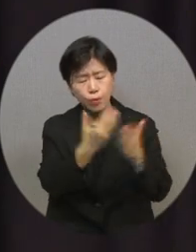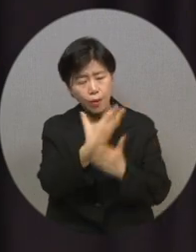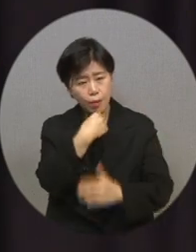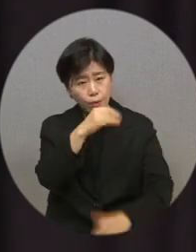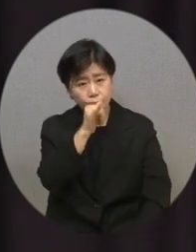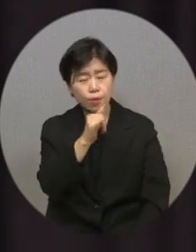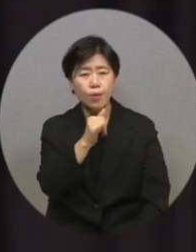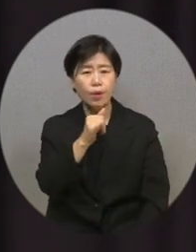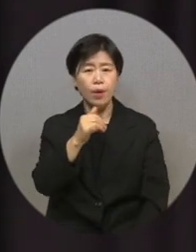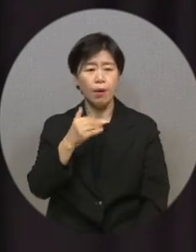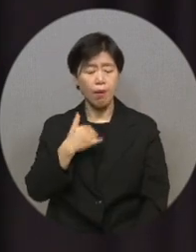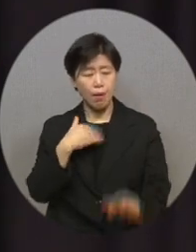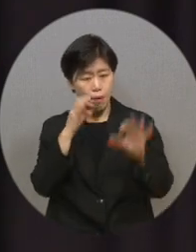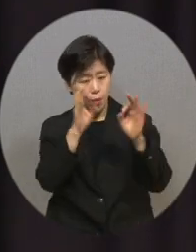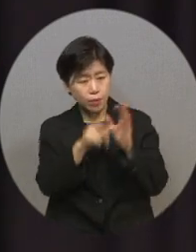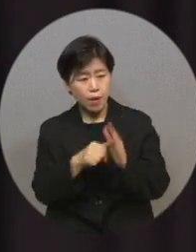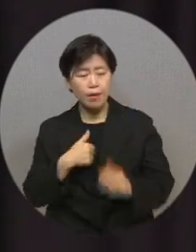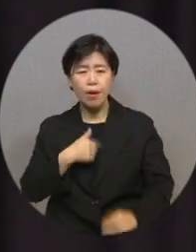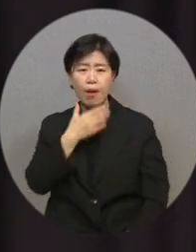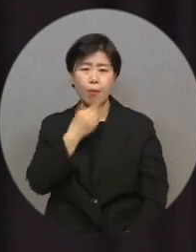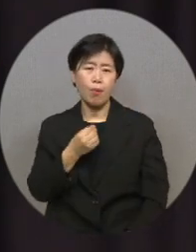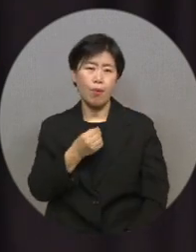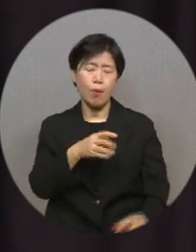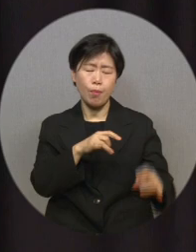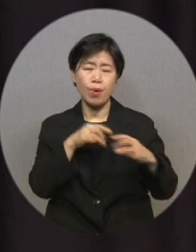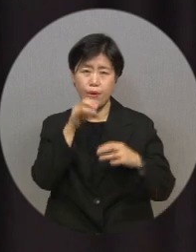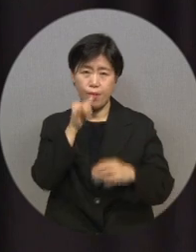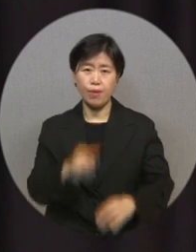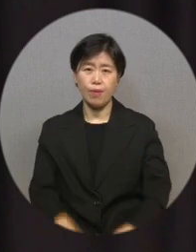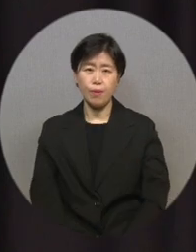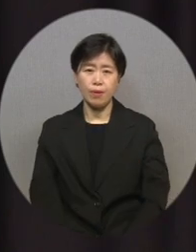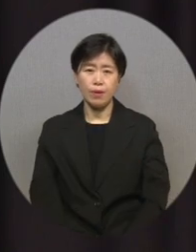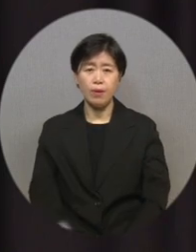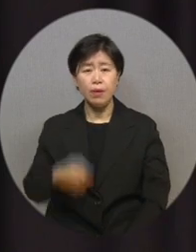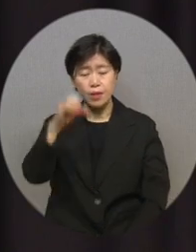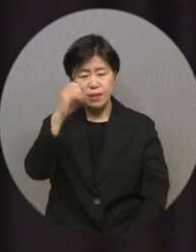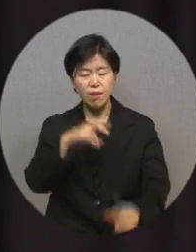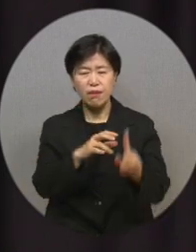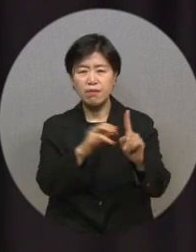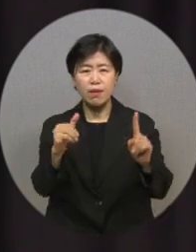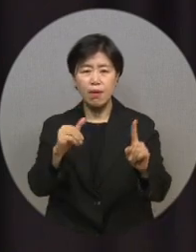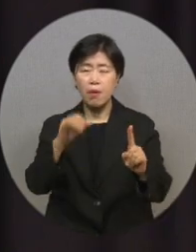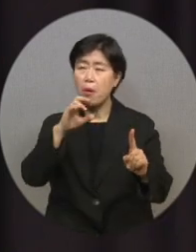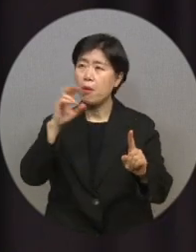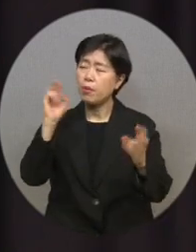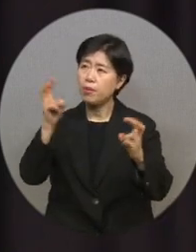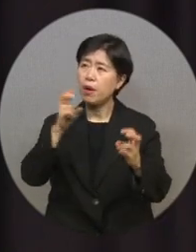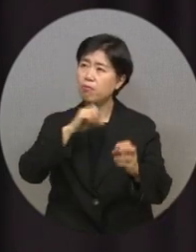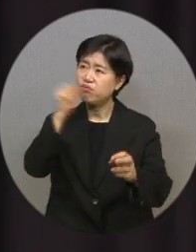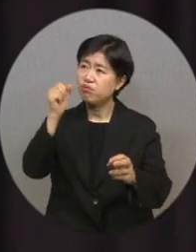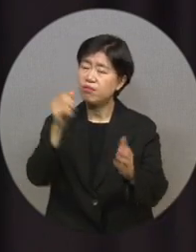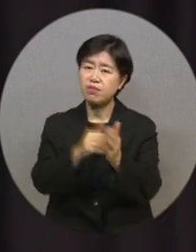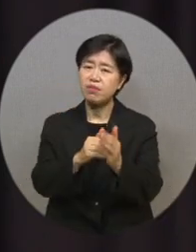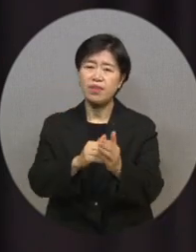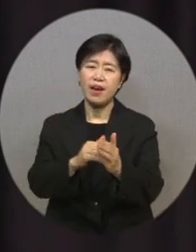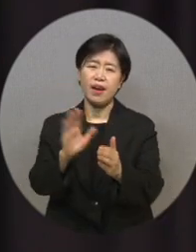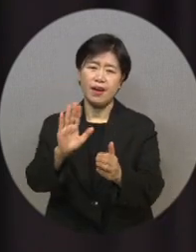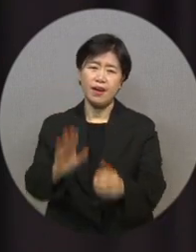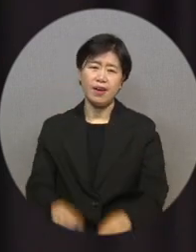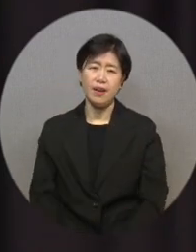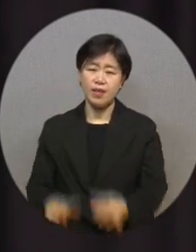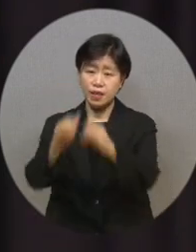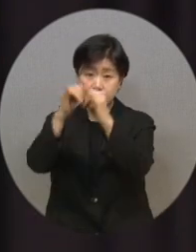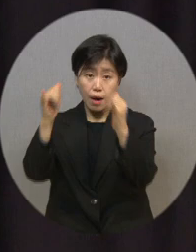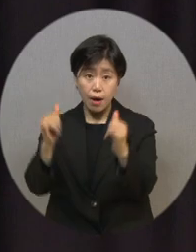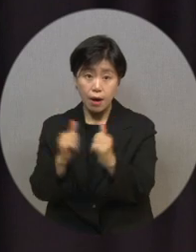네을 그 분을 취업시켰다 이런 차원이 아니고이 사회가 같이 갈 수 있는 부분이라서